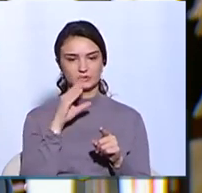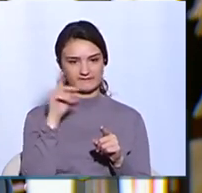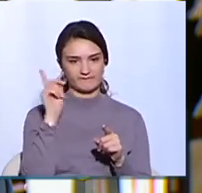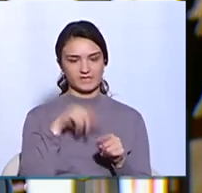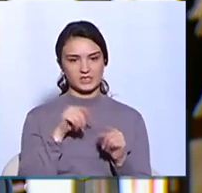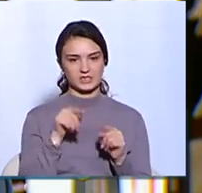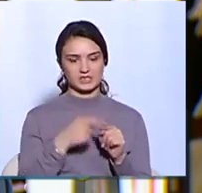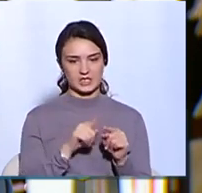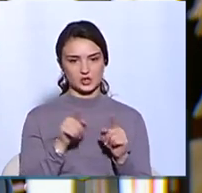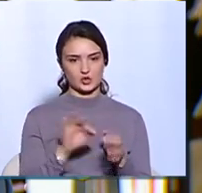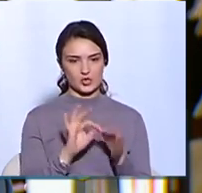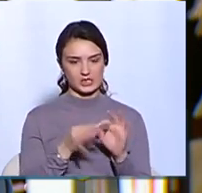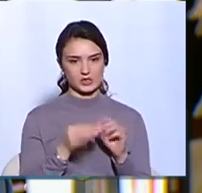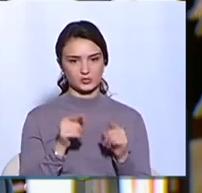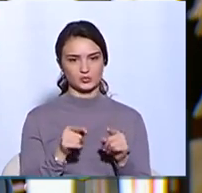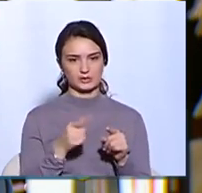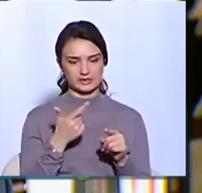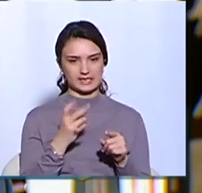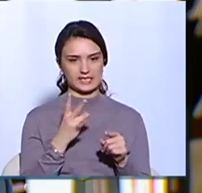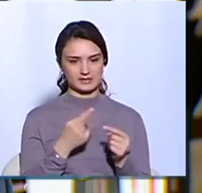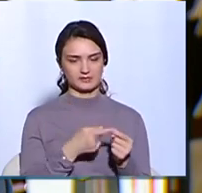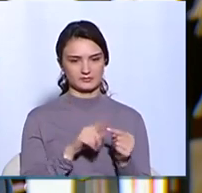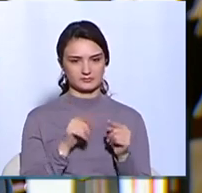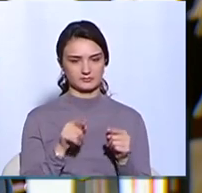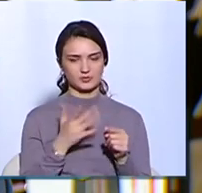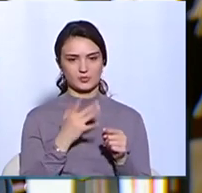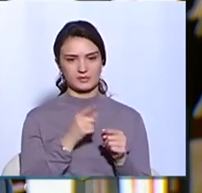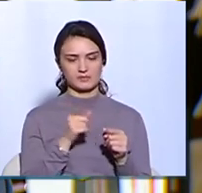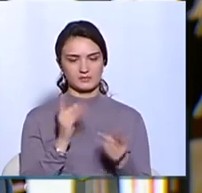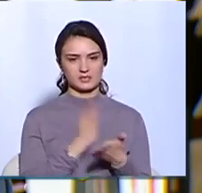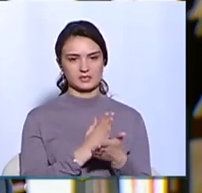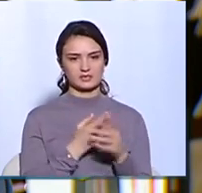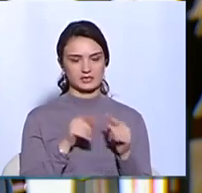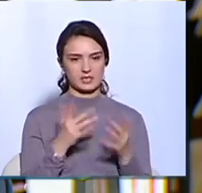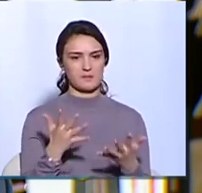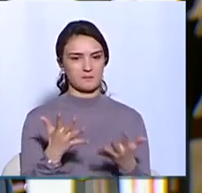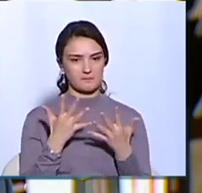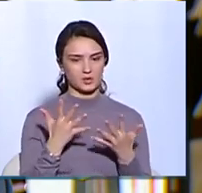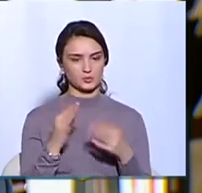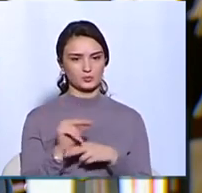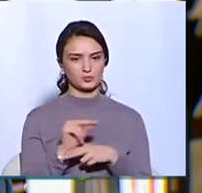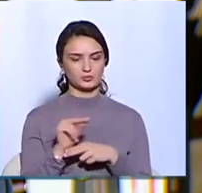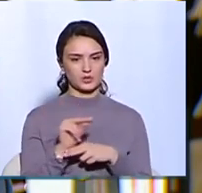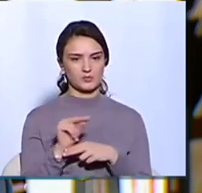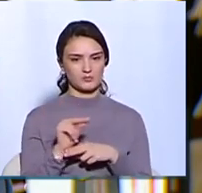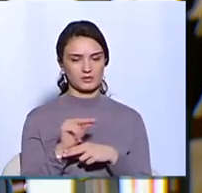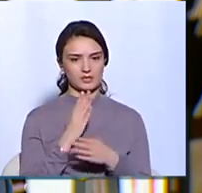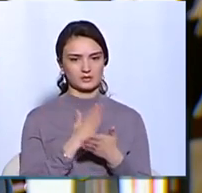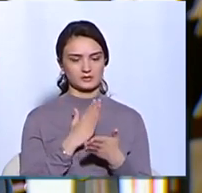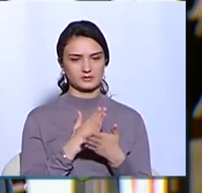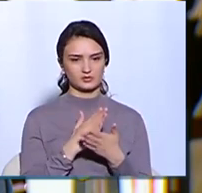ვიცით, რომ ეს კონკრეტული გენი ან რომელიმე არის, იქ ეფექტური მკურნალობა